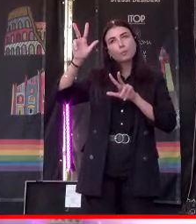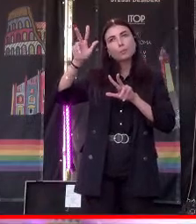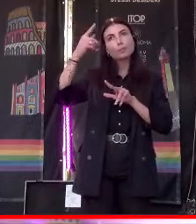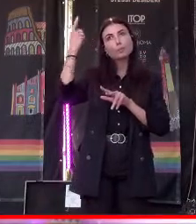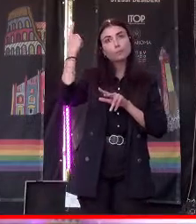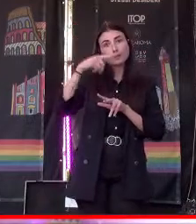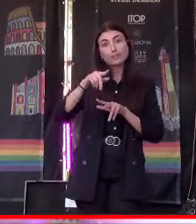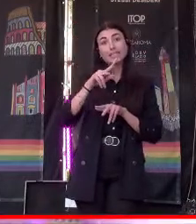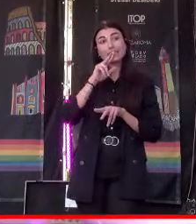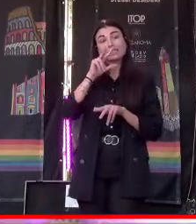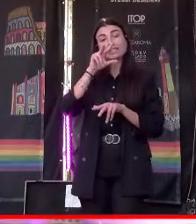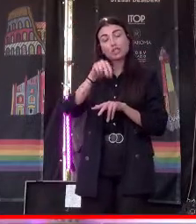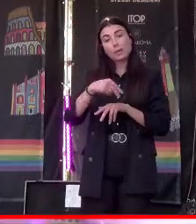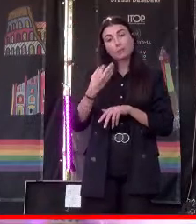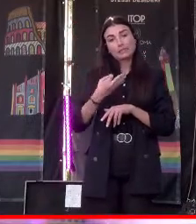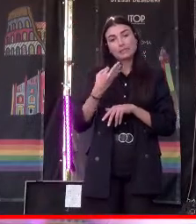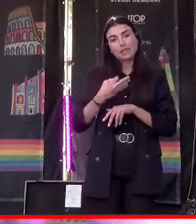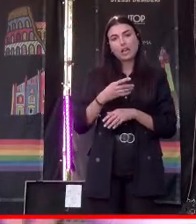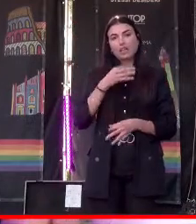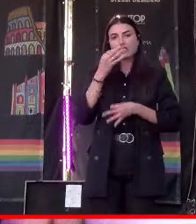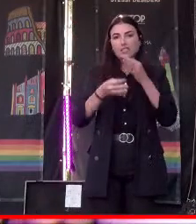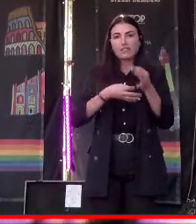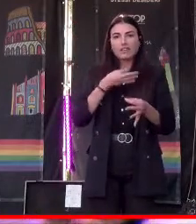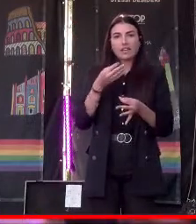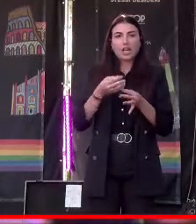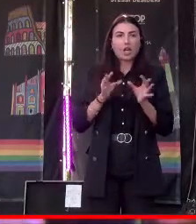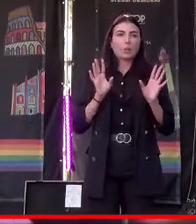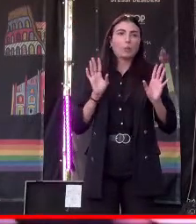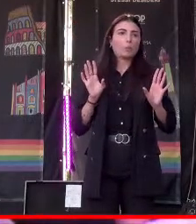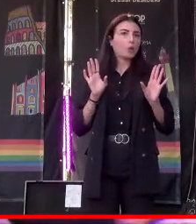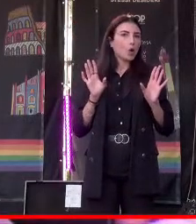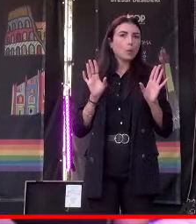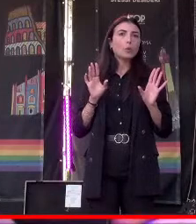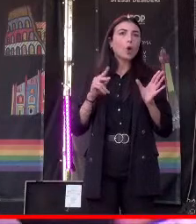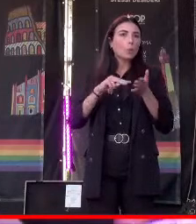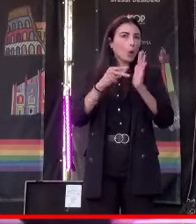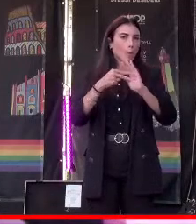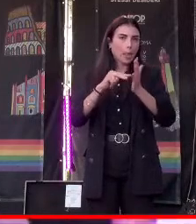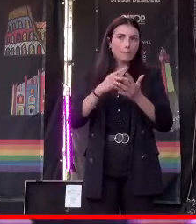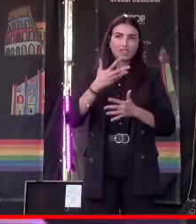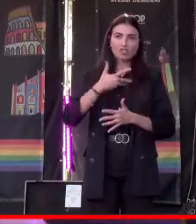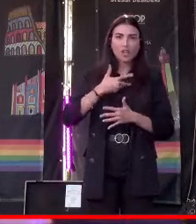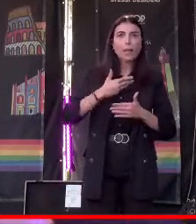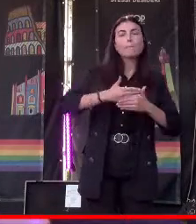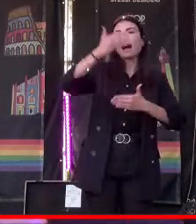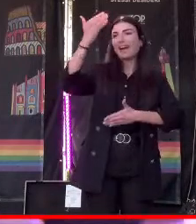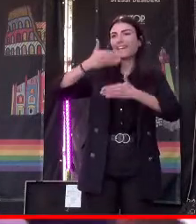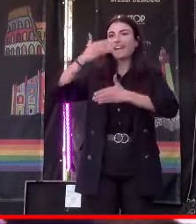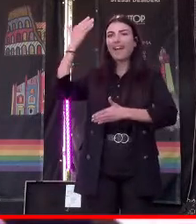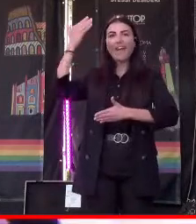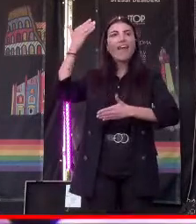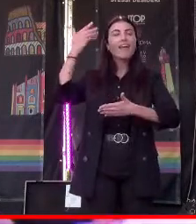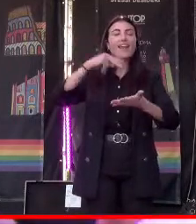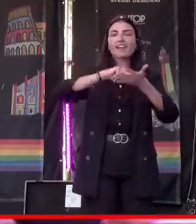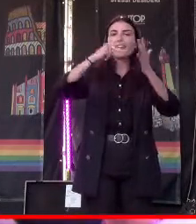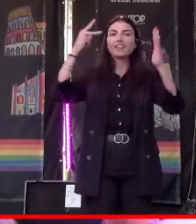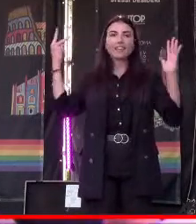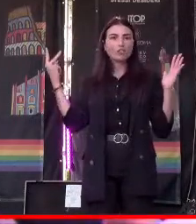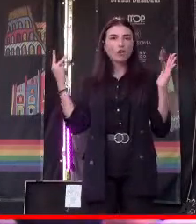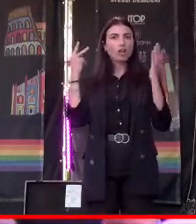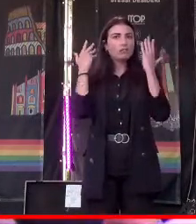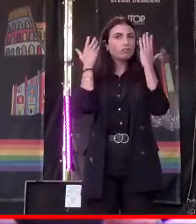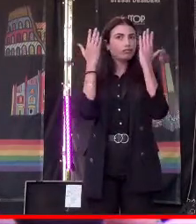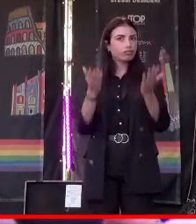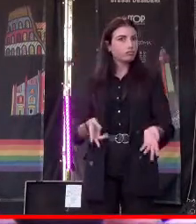spesso noi, insomma sta all'anno zero rispetto all'abbattimento delle barriere architettoniche. Quindi ci siamo resi conto che